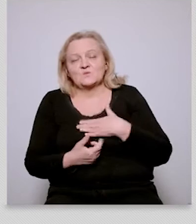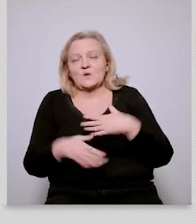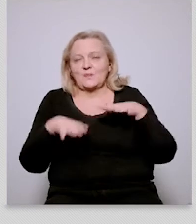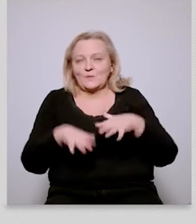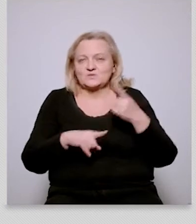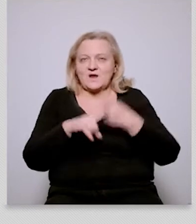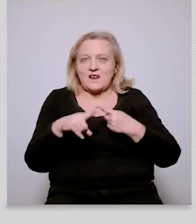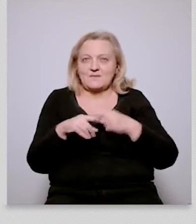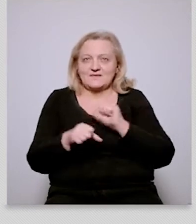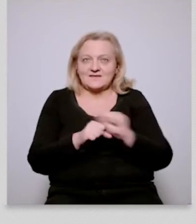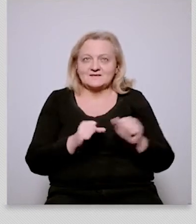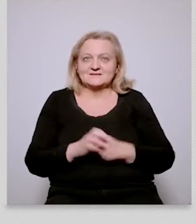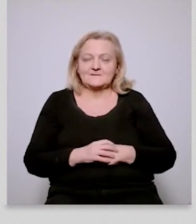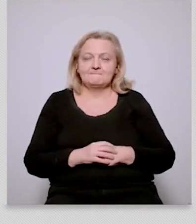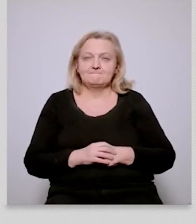elementów